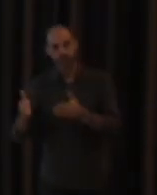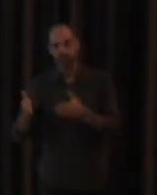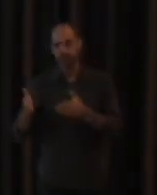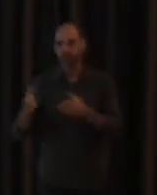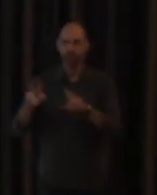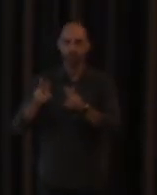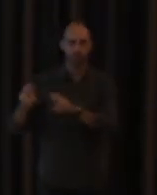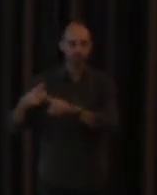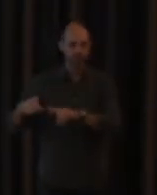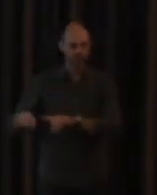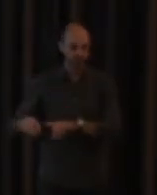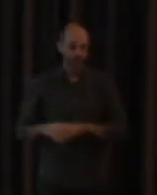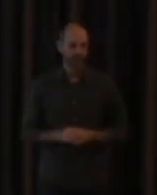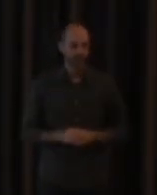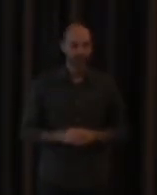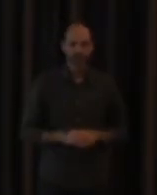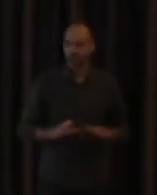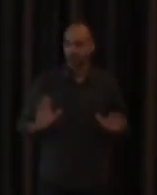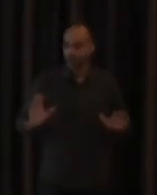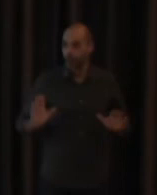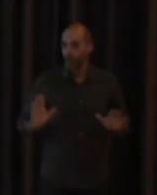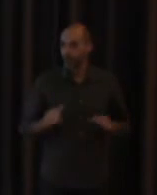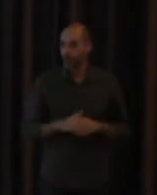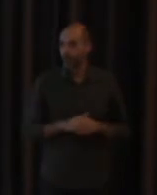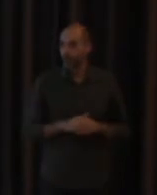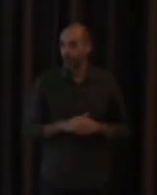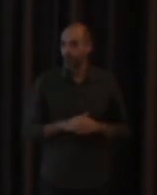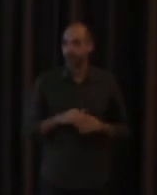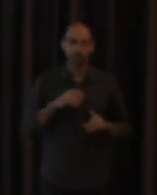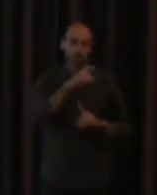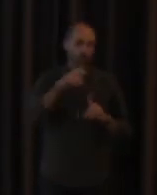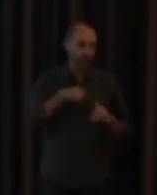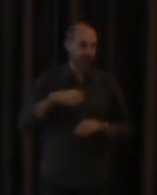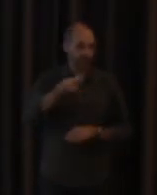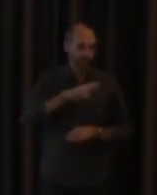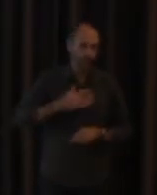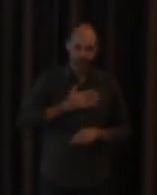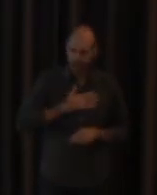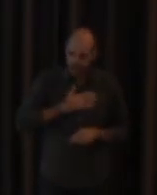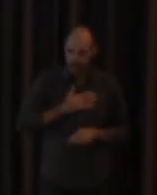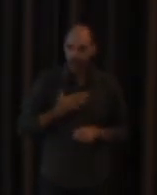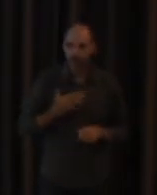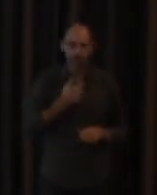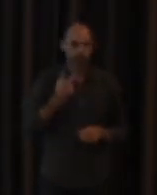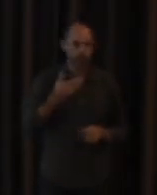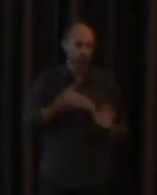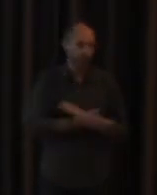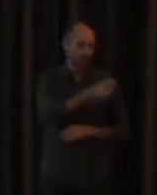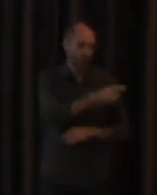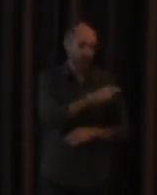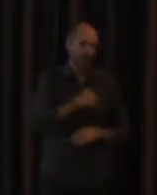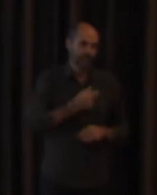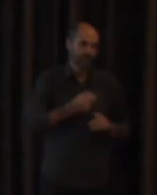cap a altres contrades, però a part que fos un any agradable va ser el fet que hi havia la Gemma i que era la meva